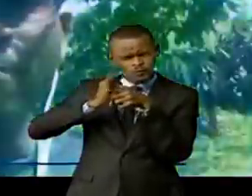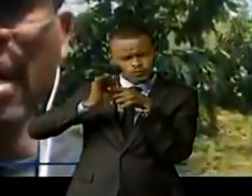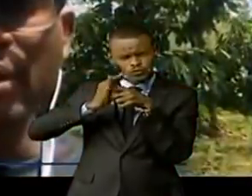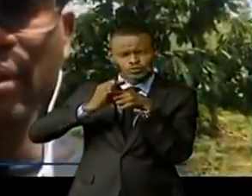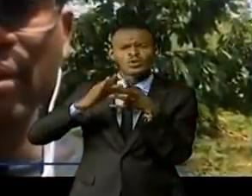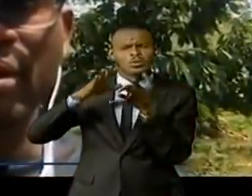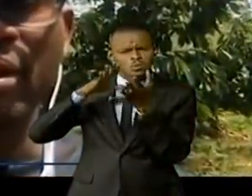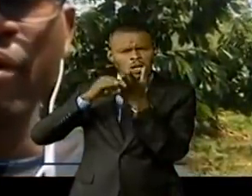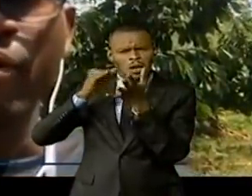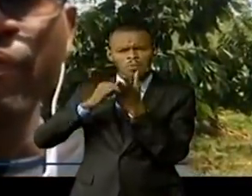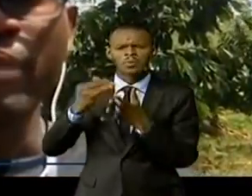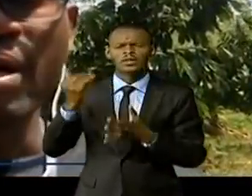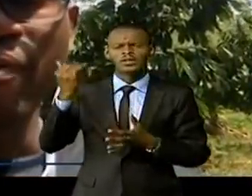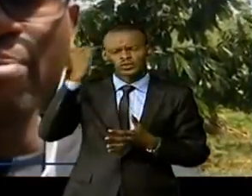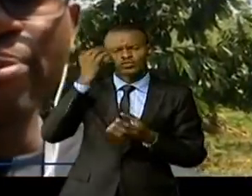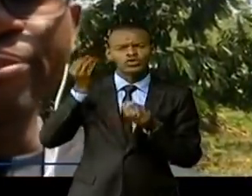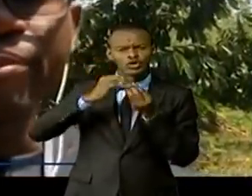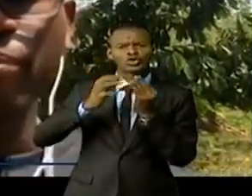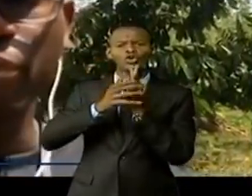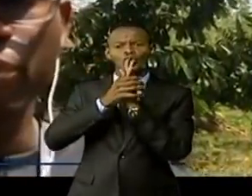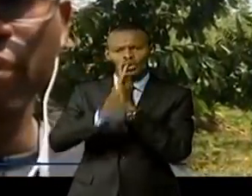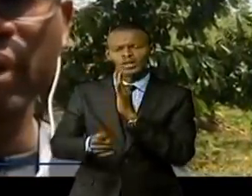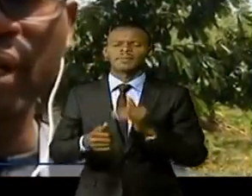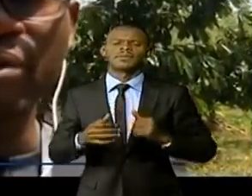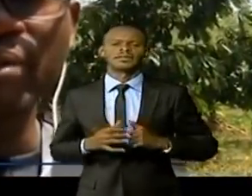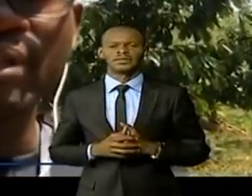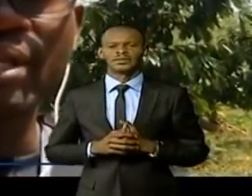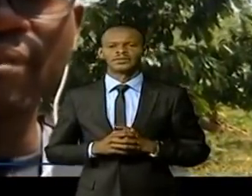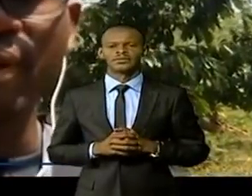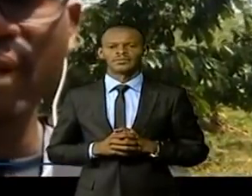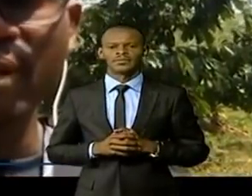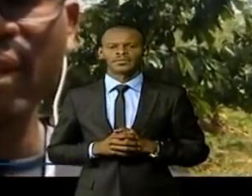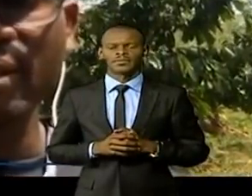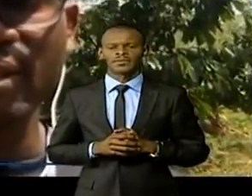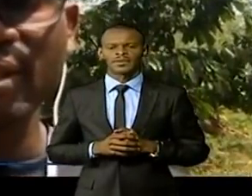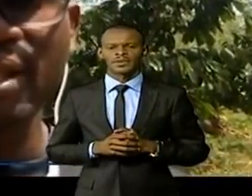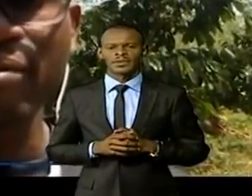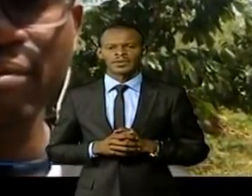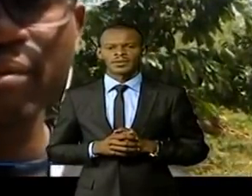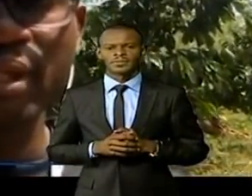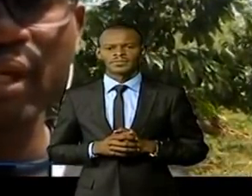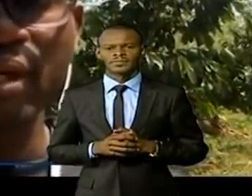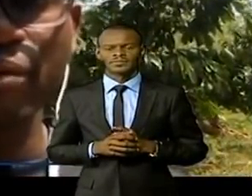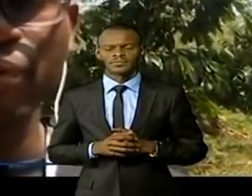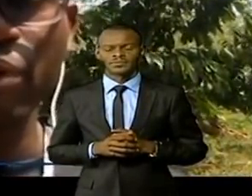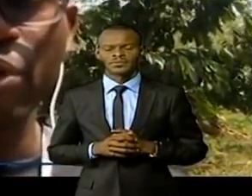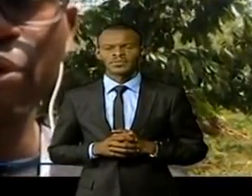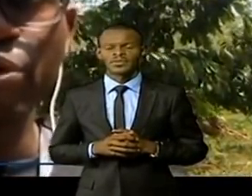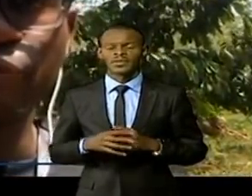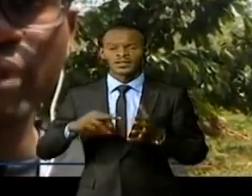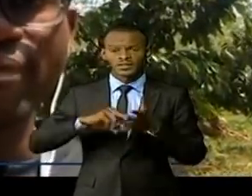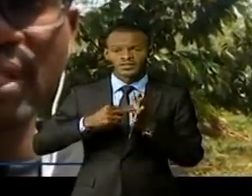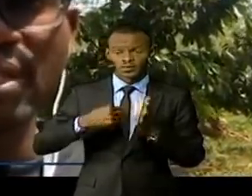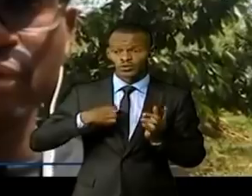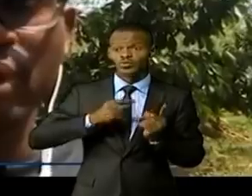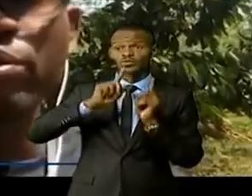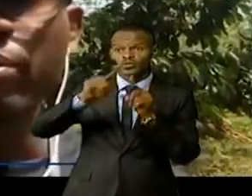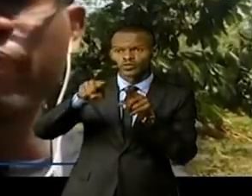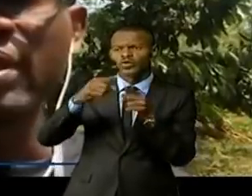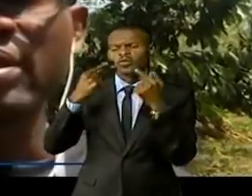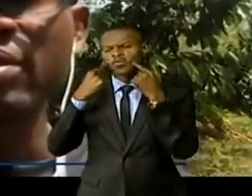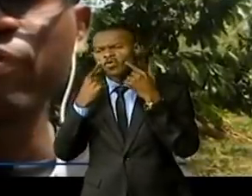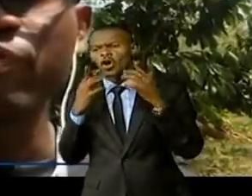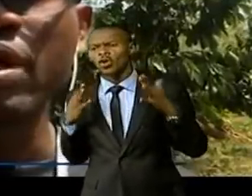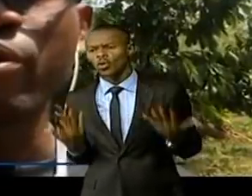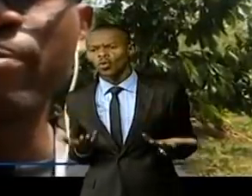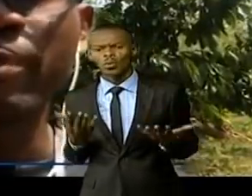Notre démarche, on veut avoir plus de production de cacao, c'est-à-dire faire intéresser la culture de cacao au niveau des villageois. Nous sommes